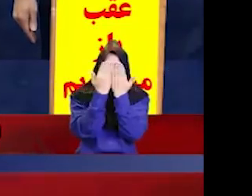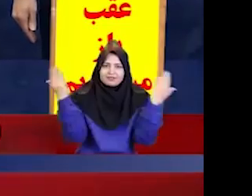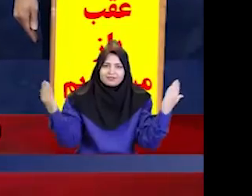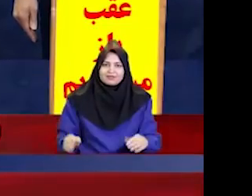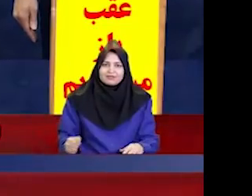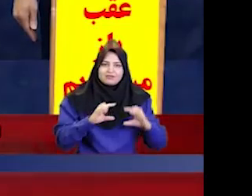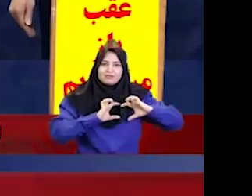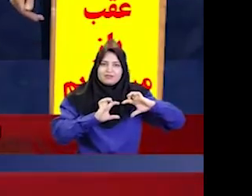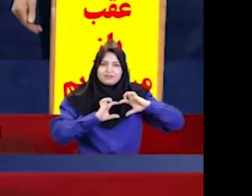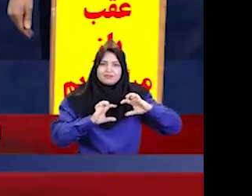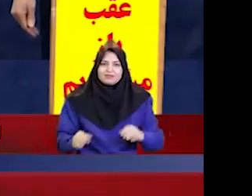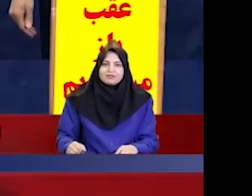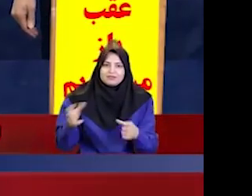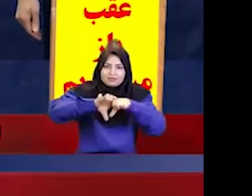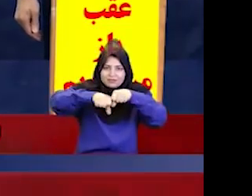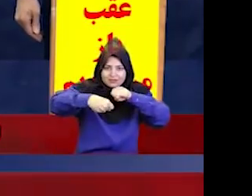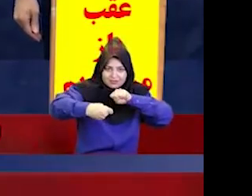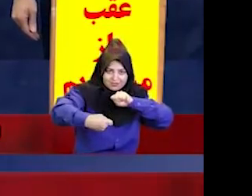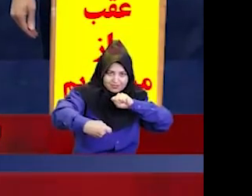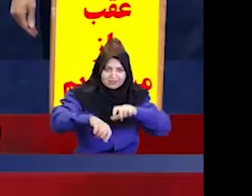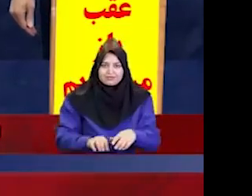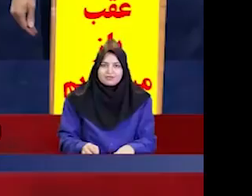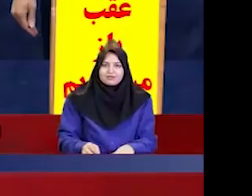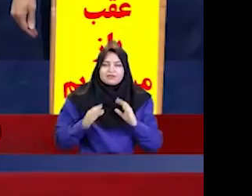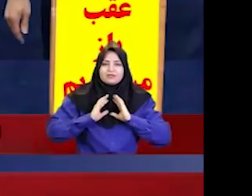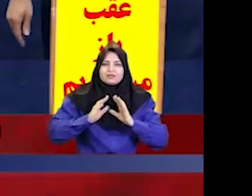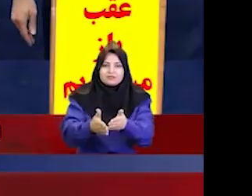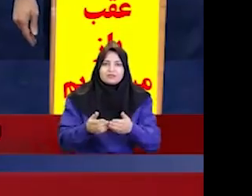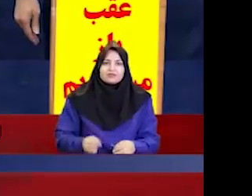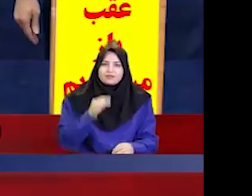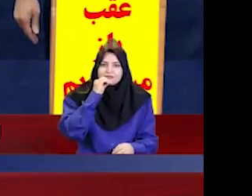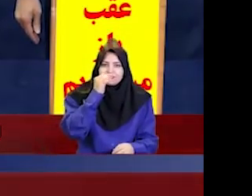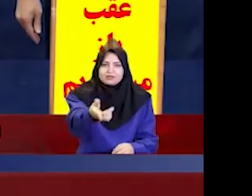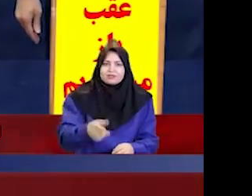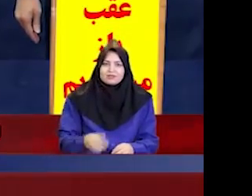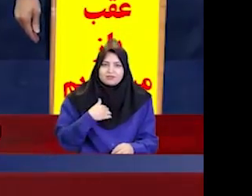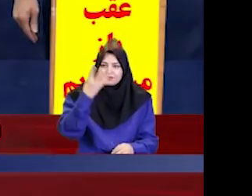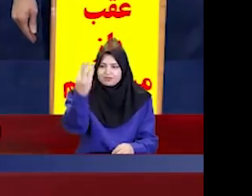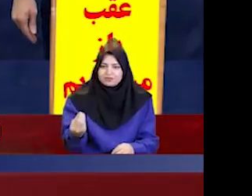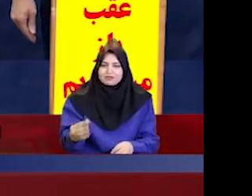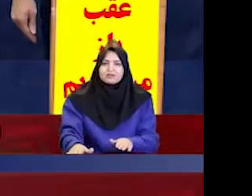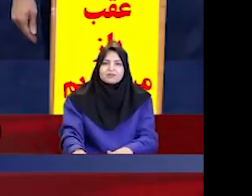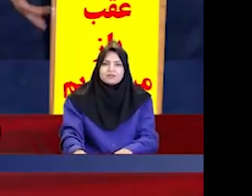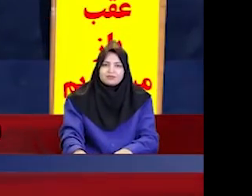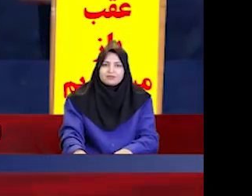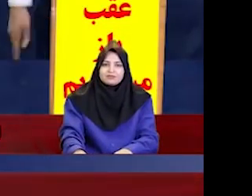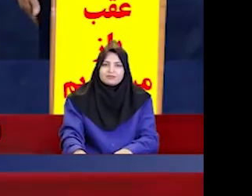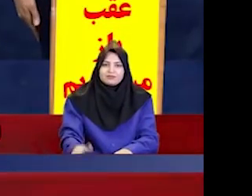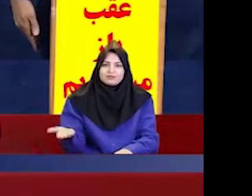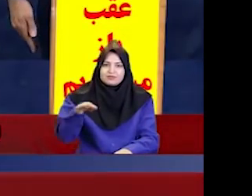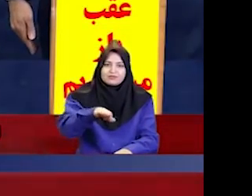درهای بسته عاشق دل شکسته دا ببخشید جونم براتون بگه ما خیلی